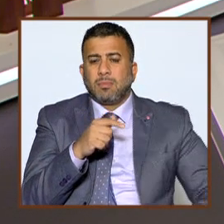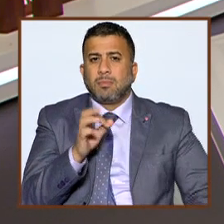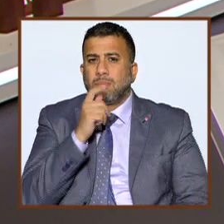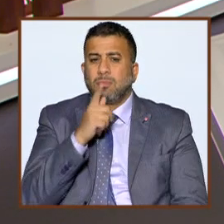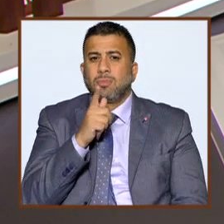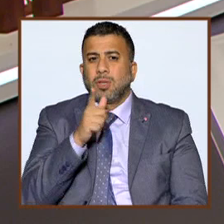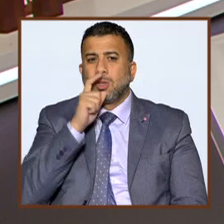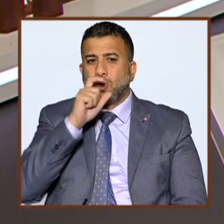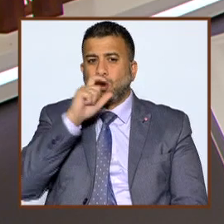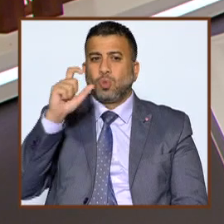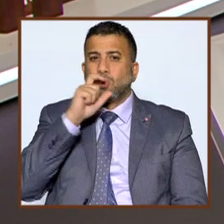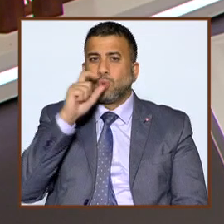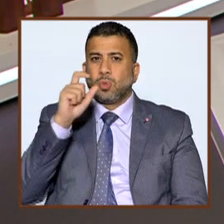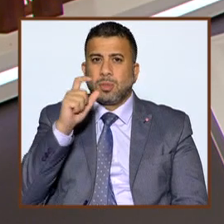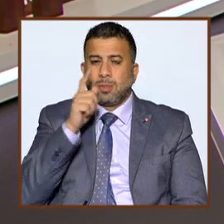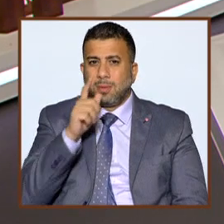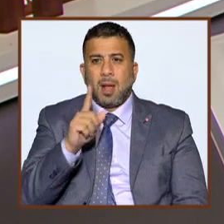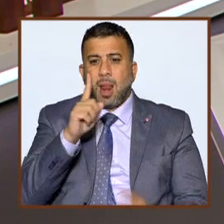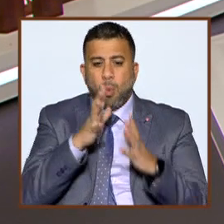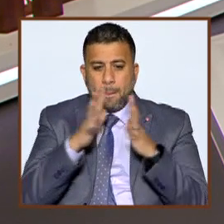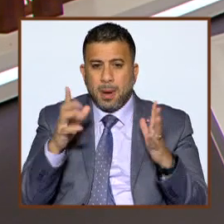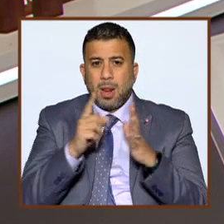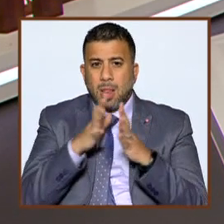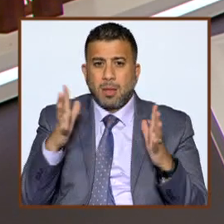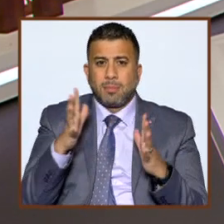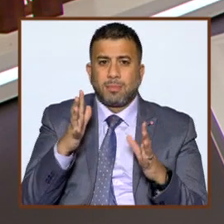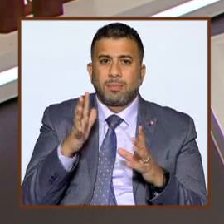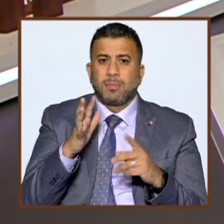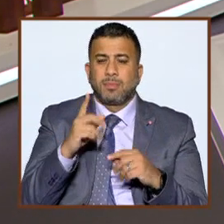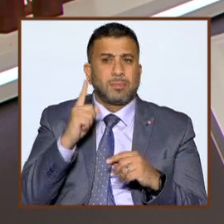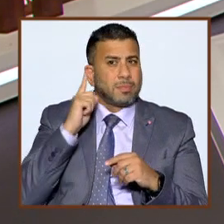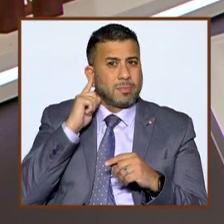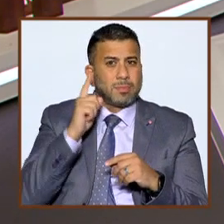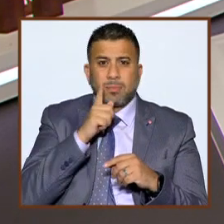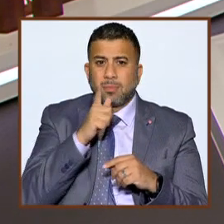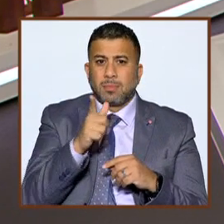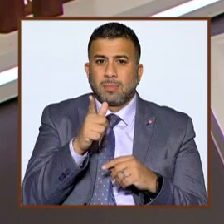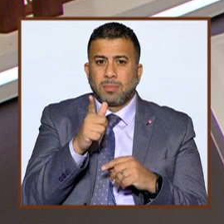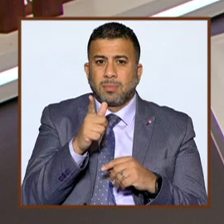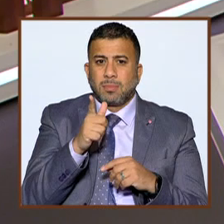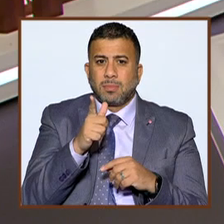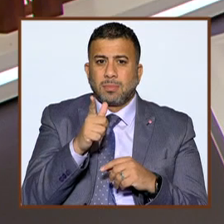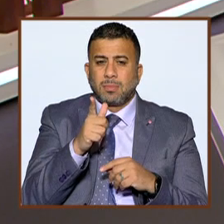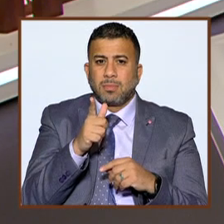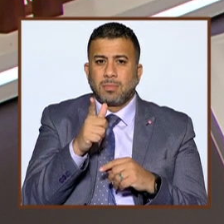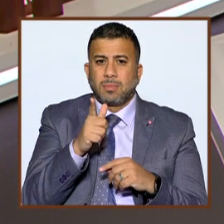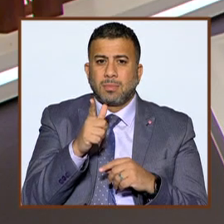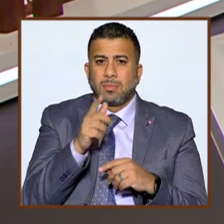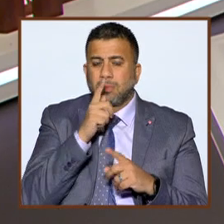عمليه توصيل الصوت والتكبيرات يكون تركيز في السماعات قبل ما يكون